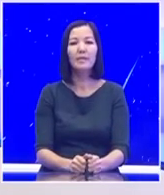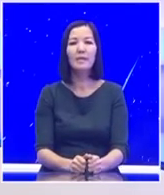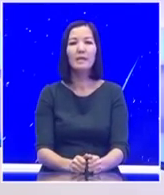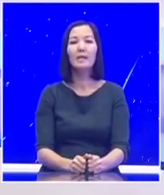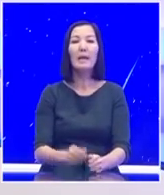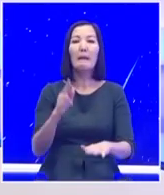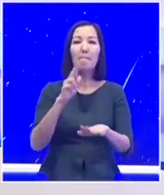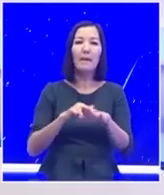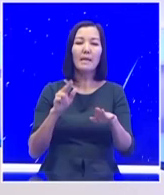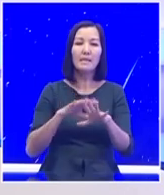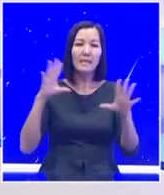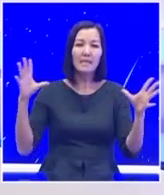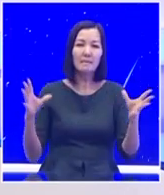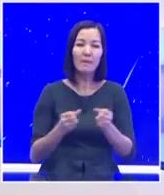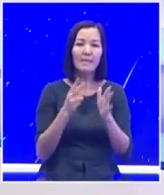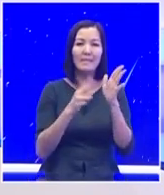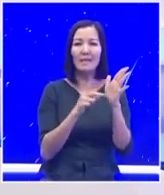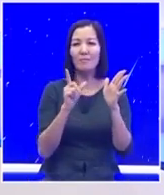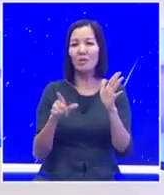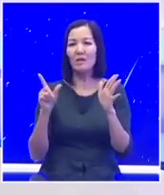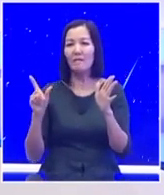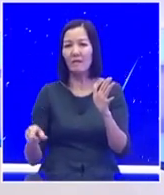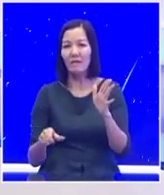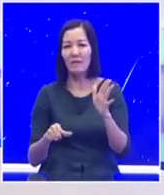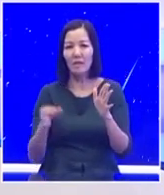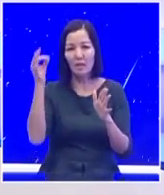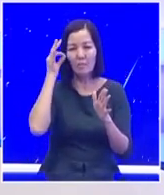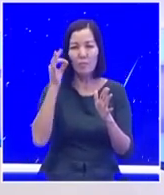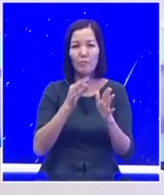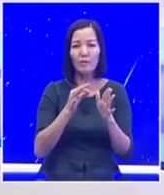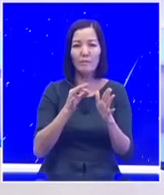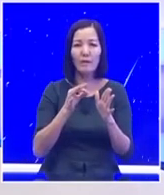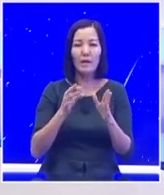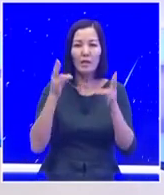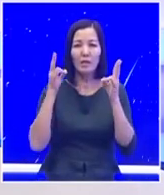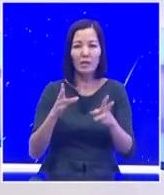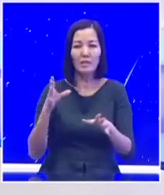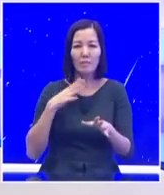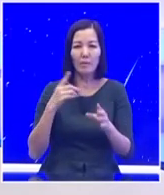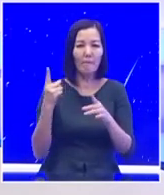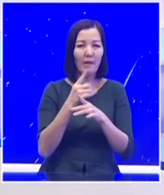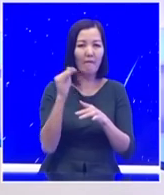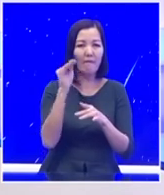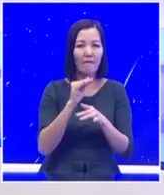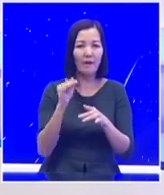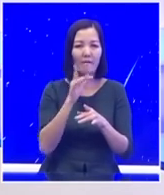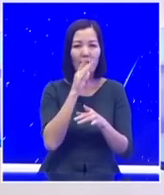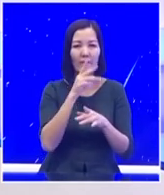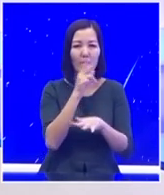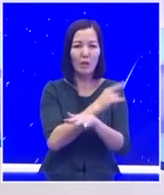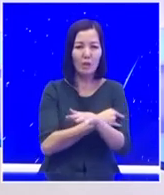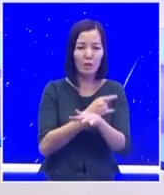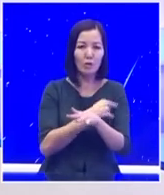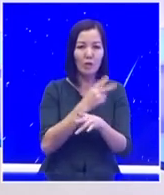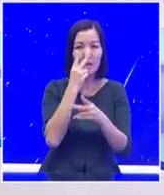Столичный полицейский спас семерых, не придав огласке героизм. Напомним, инцидент произошел 1 февраля. Во время дежурства